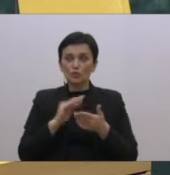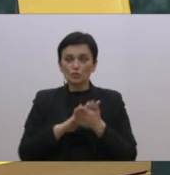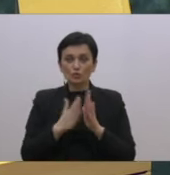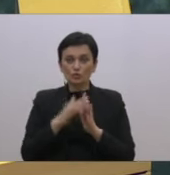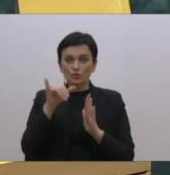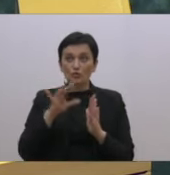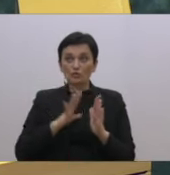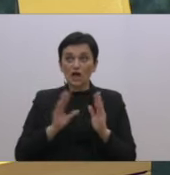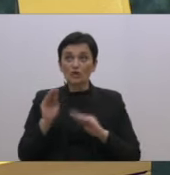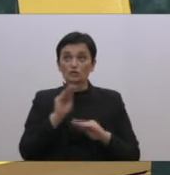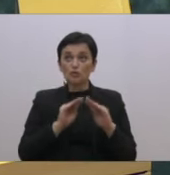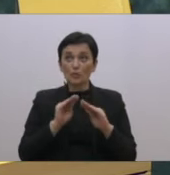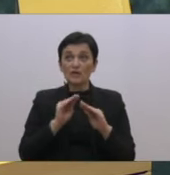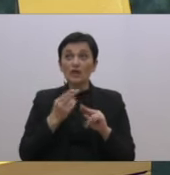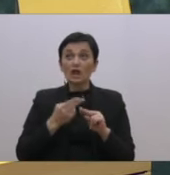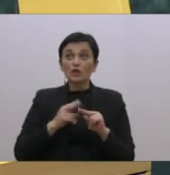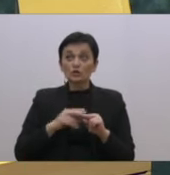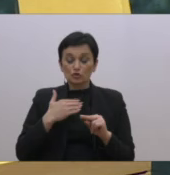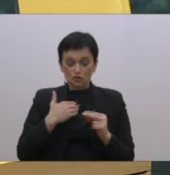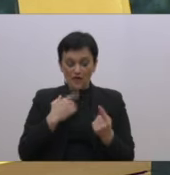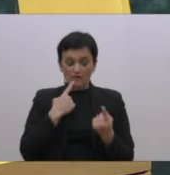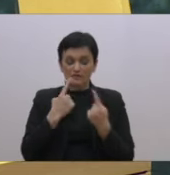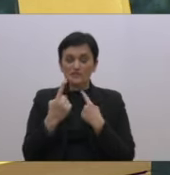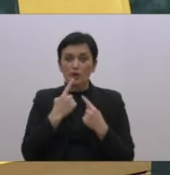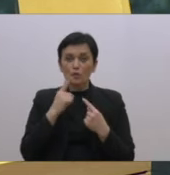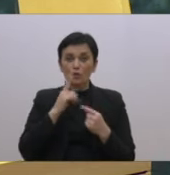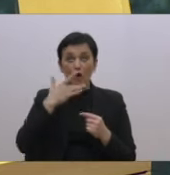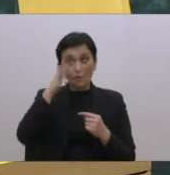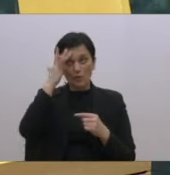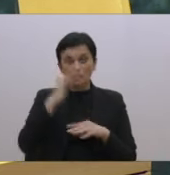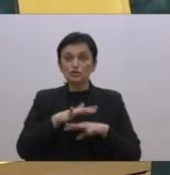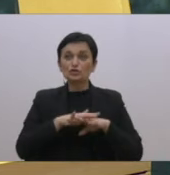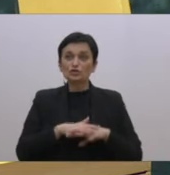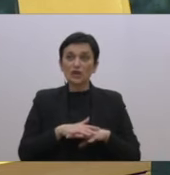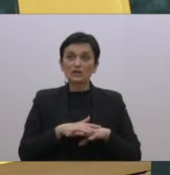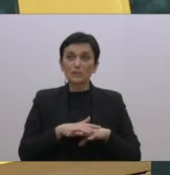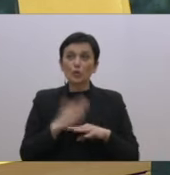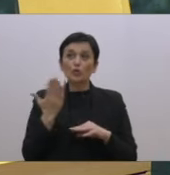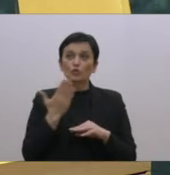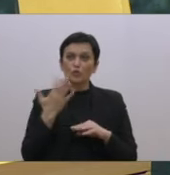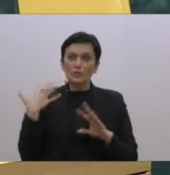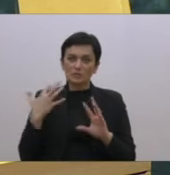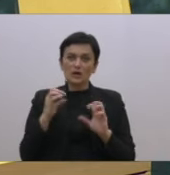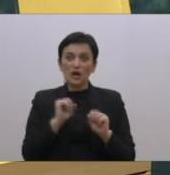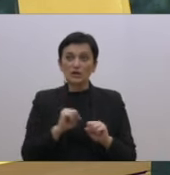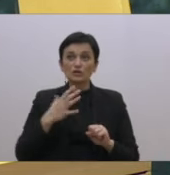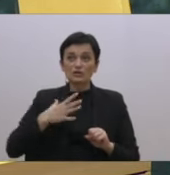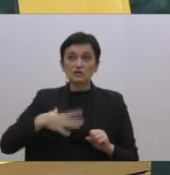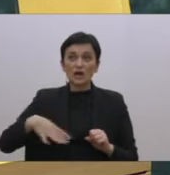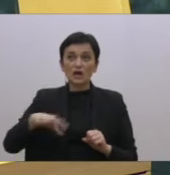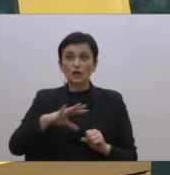ჰქონდა აწყობილი. ესე იგი, ჩვენ საუბრობთ იმაზე, რომ ამერიკის შეერთებული შტატები, რომელიც მხარს უჭერს